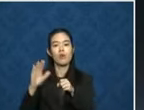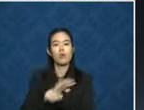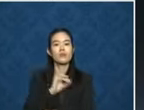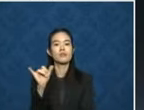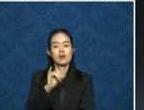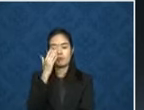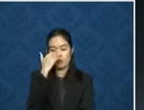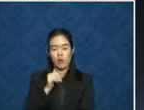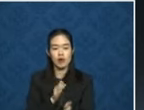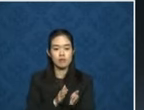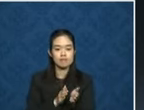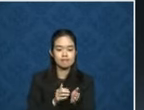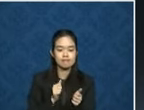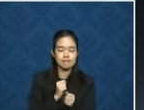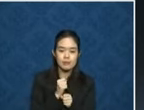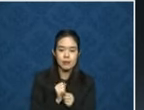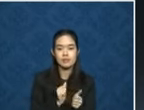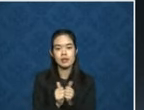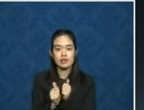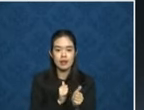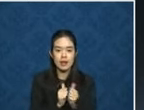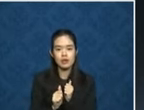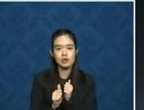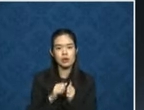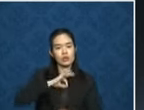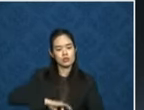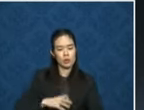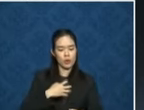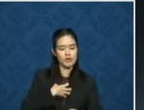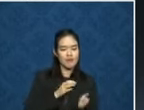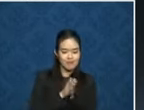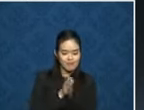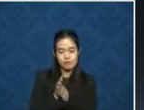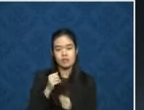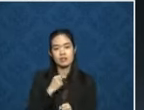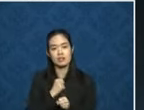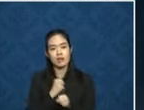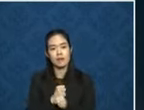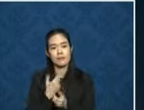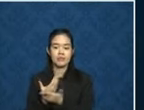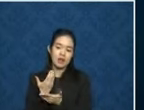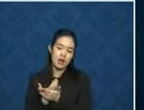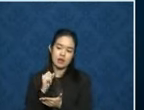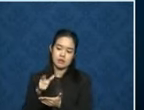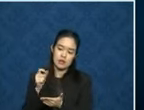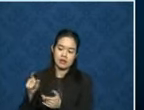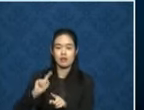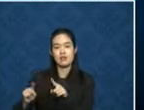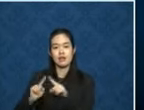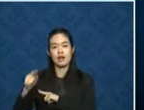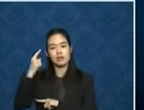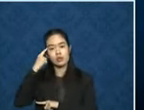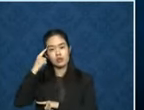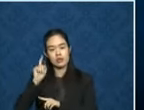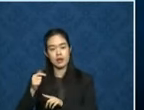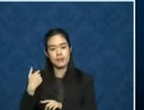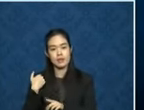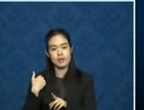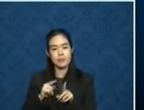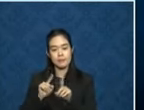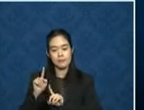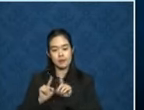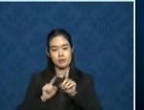การแข่งขันแรงจูงใจผลตอบแทนการต่อยอดของนวัตกรรมและความต้องการของตลาดภายในประเทศเองนะครับการใช้เวทีรางวัลเพื่อสร้